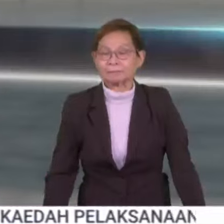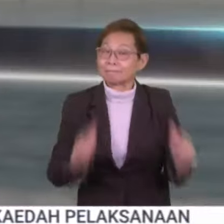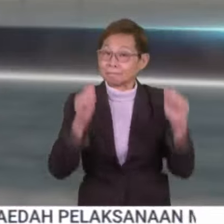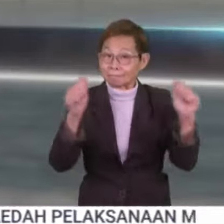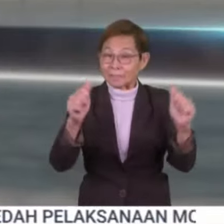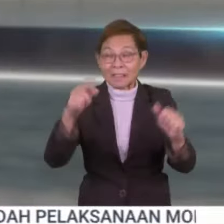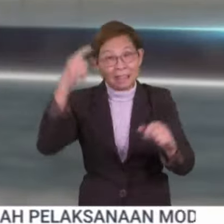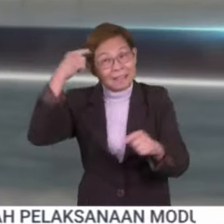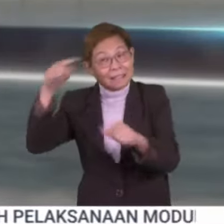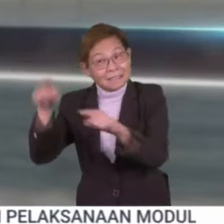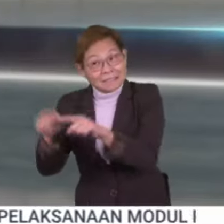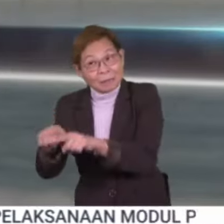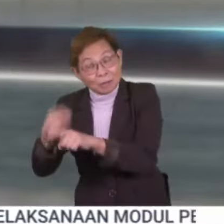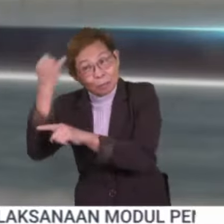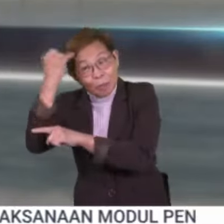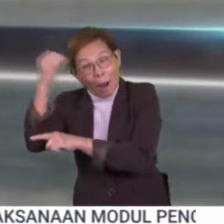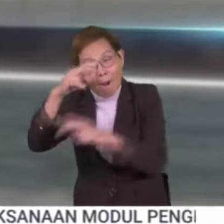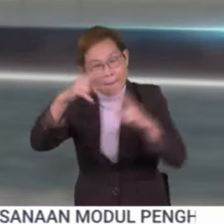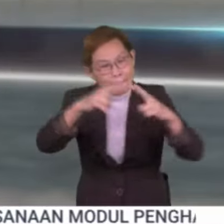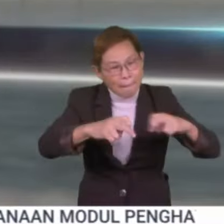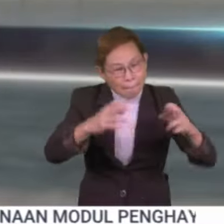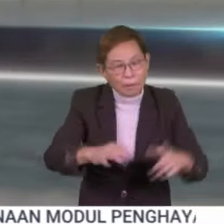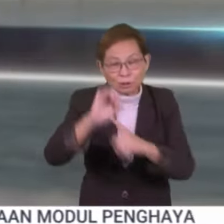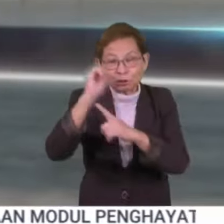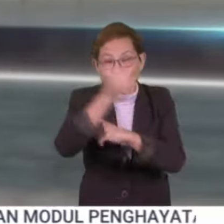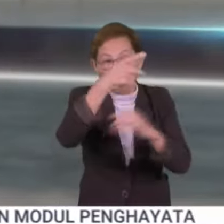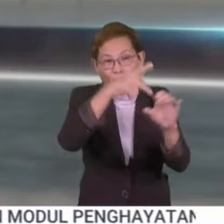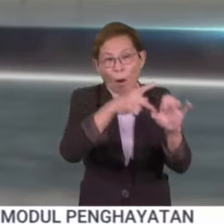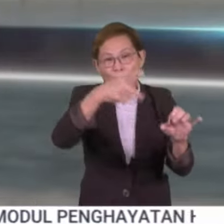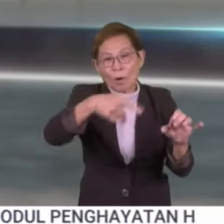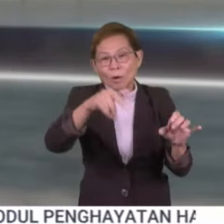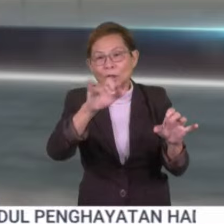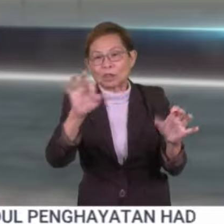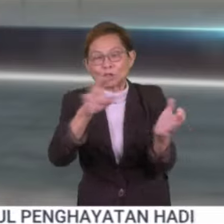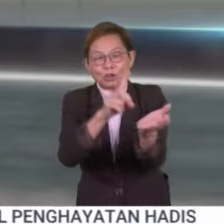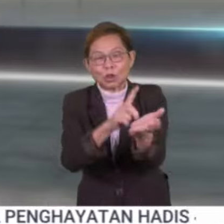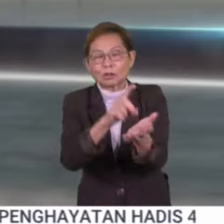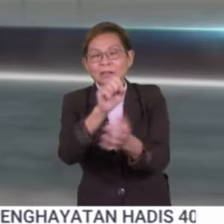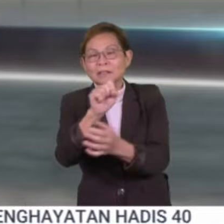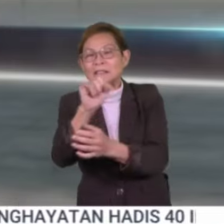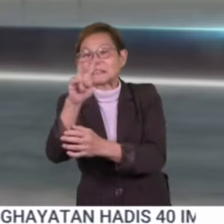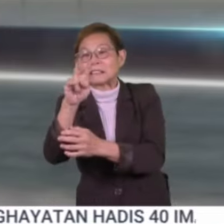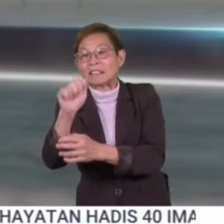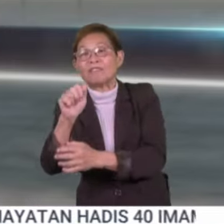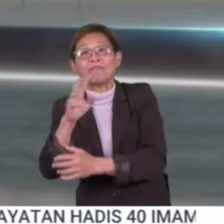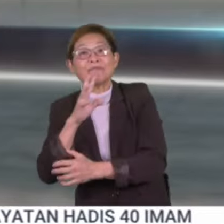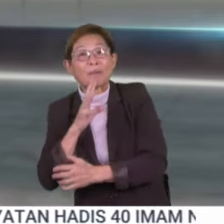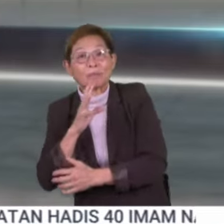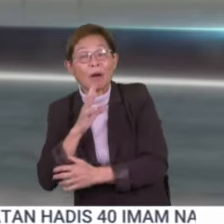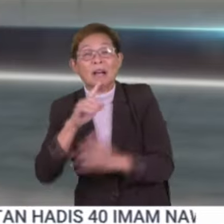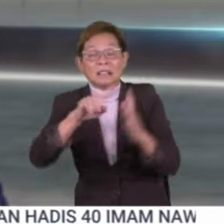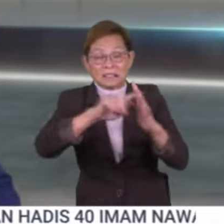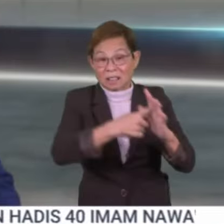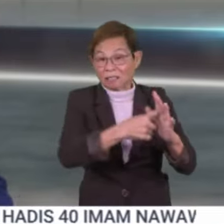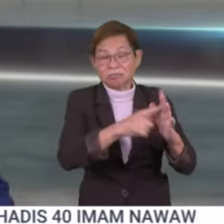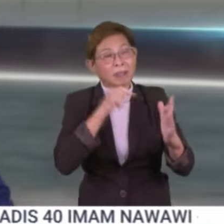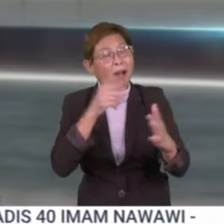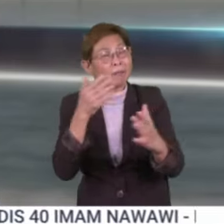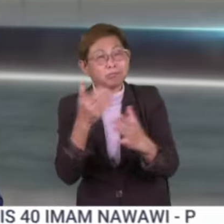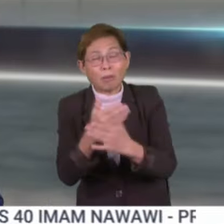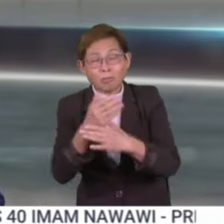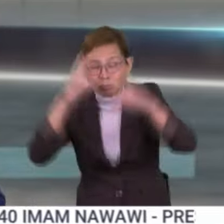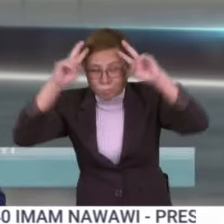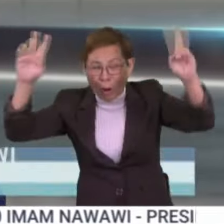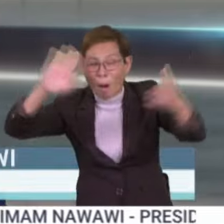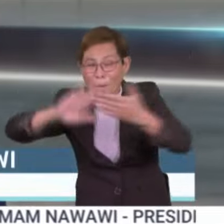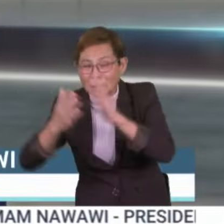Baik, sependapat dengan perkara itu, penganalisis sosiopolitik Profesor Dato' Dr. Siva Murugan Pandian berkata, pelaksanaannya tidak menggugat